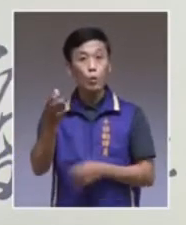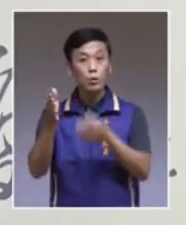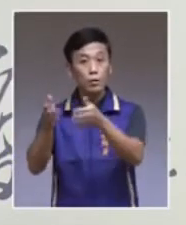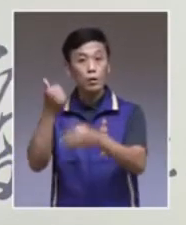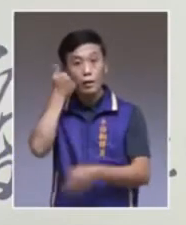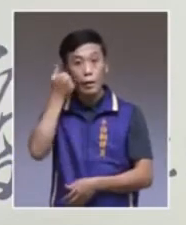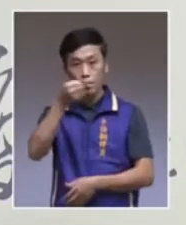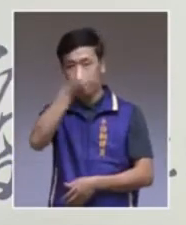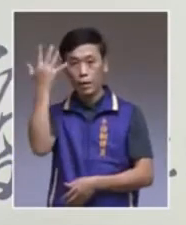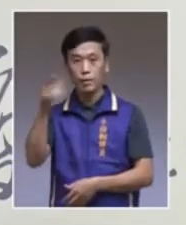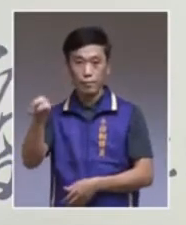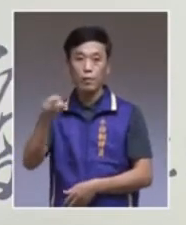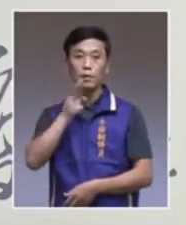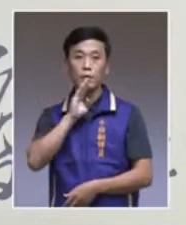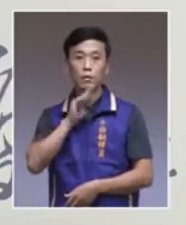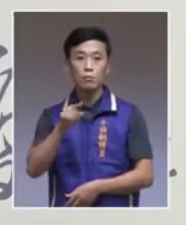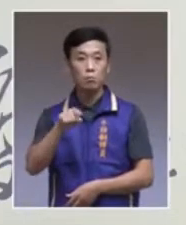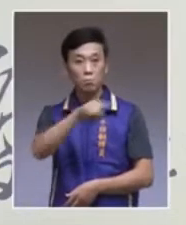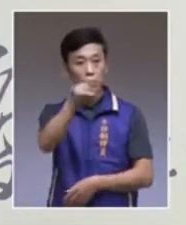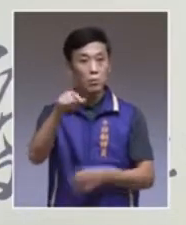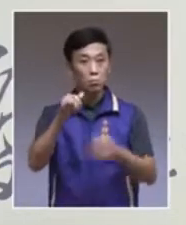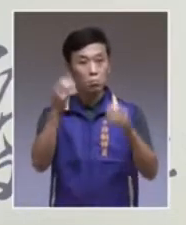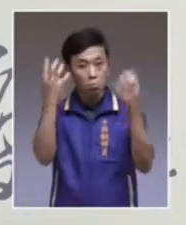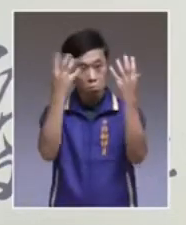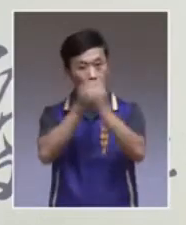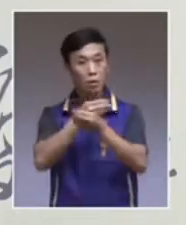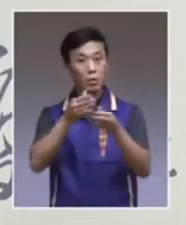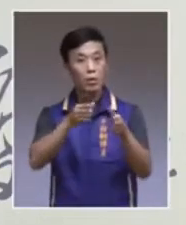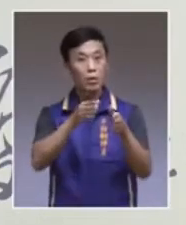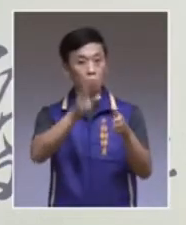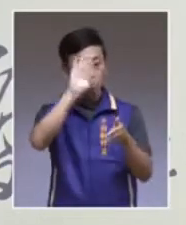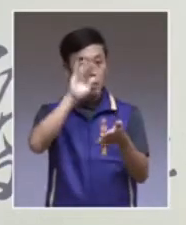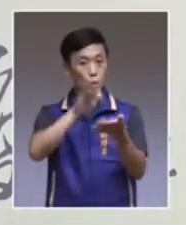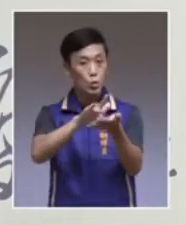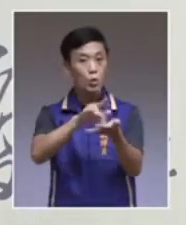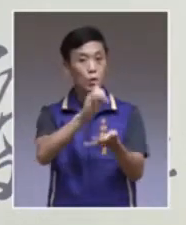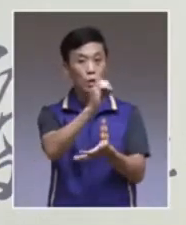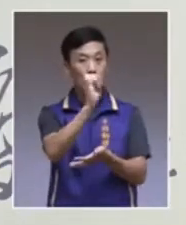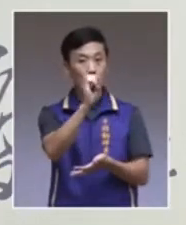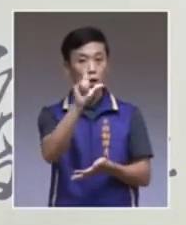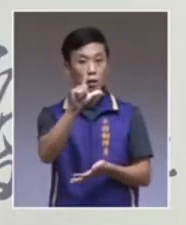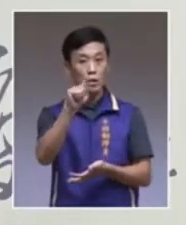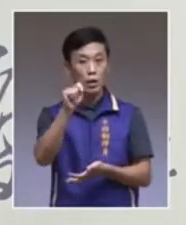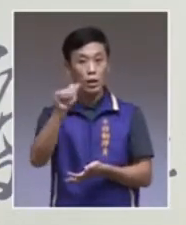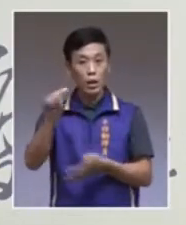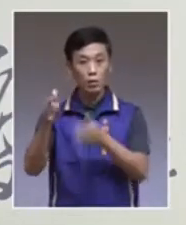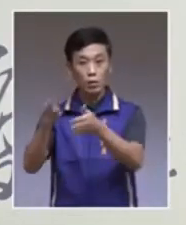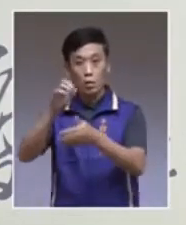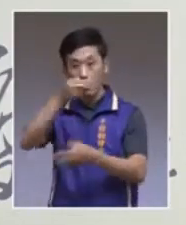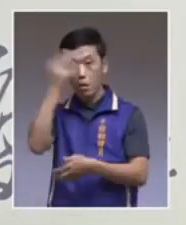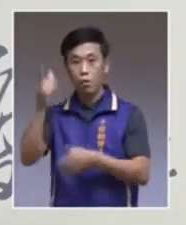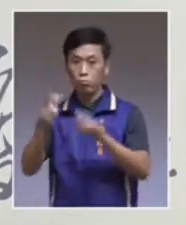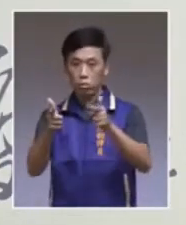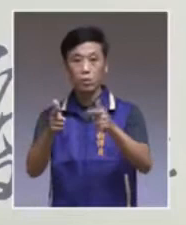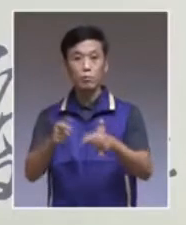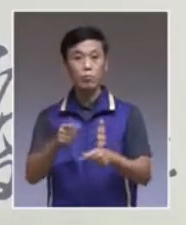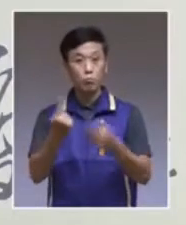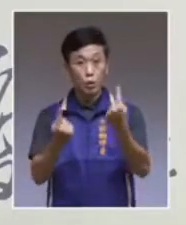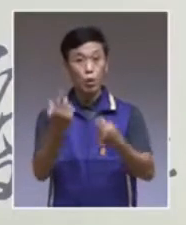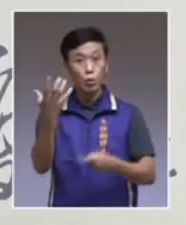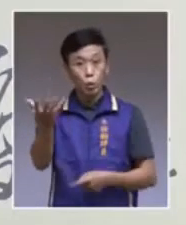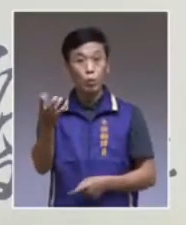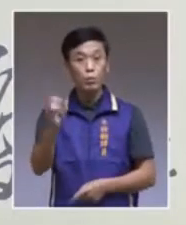族群，所以大家会误会说 Delta 病毒是针对年轻人，不是，是因为大多数